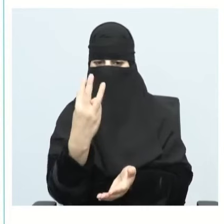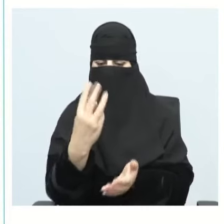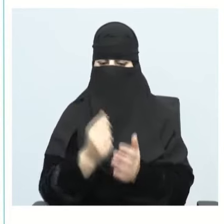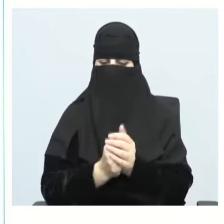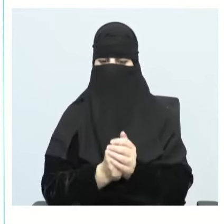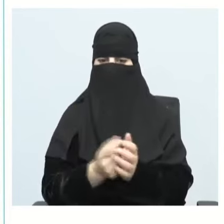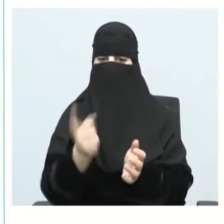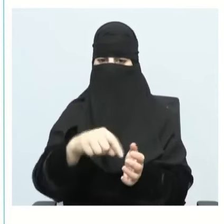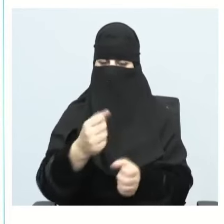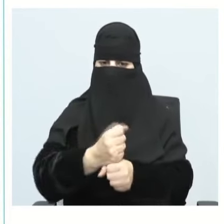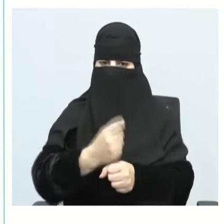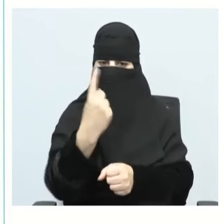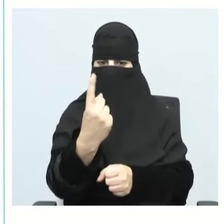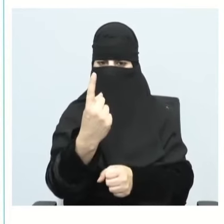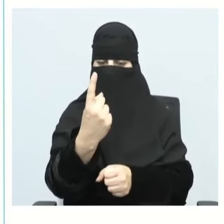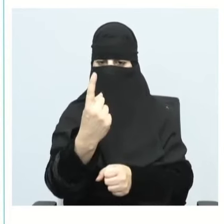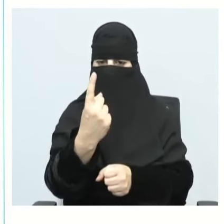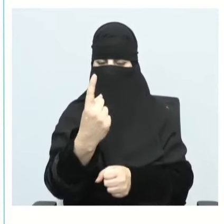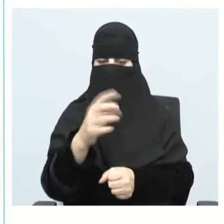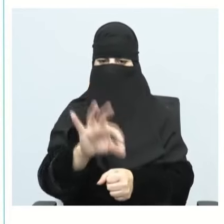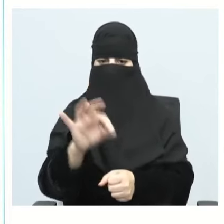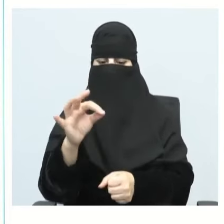وكذلك يثبت الواحد واختار